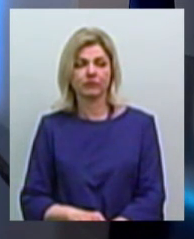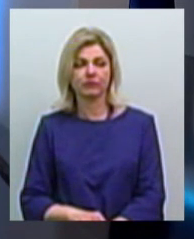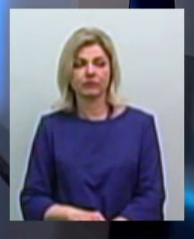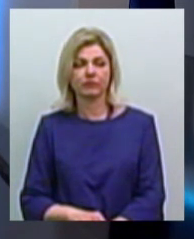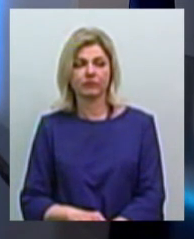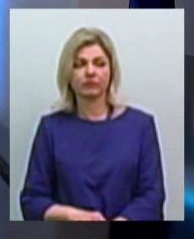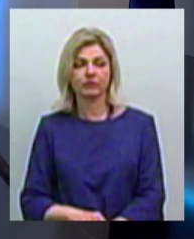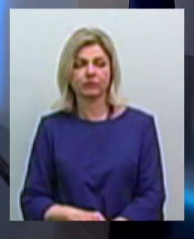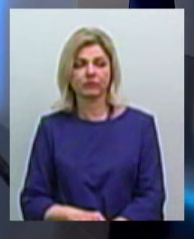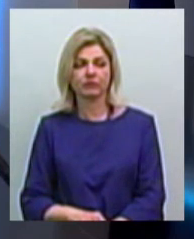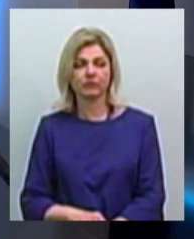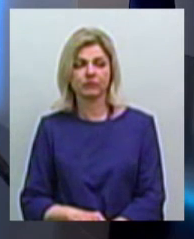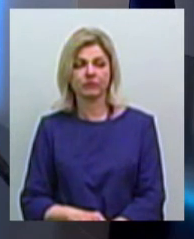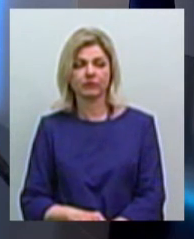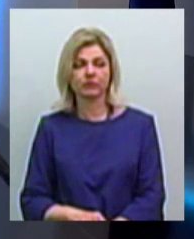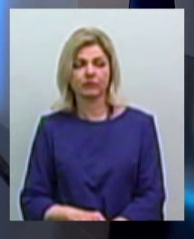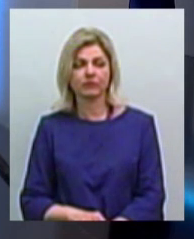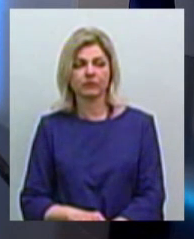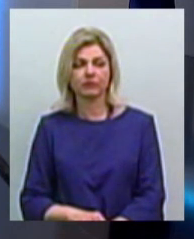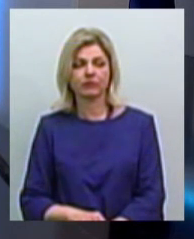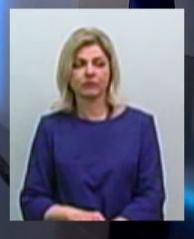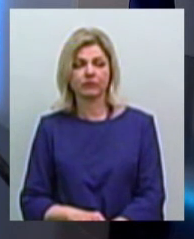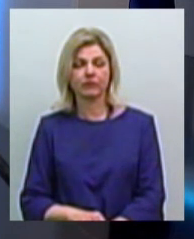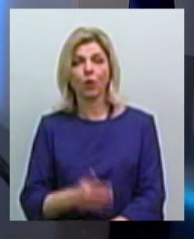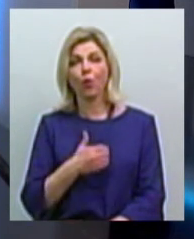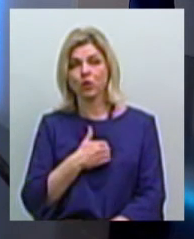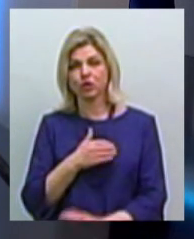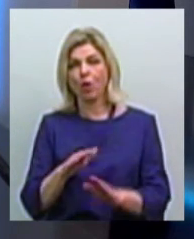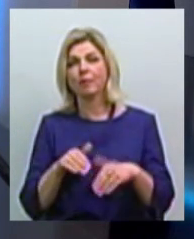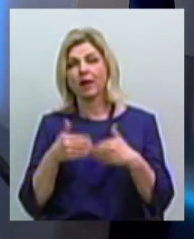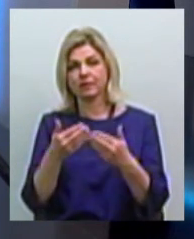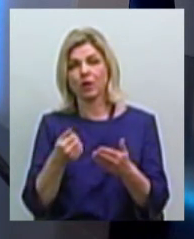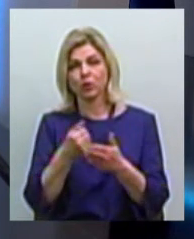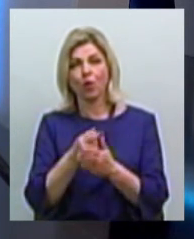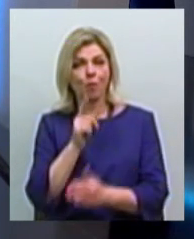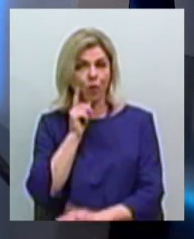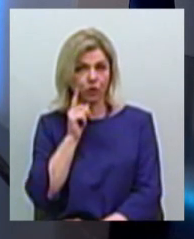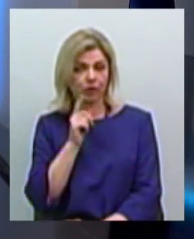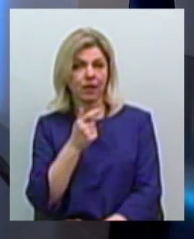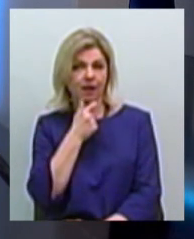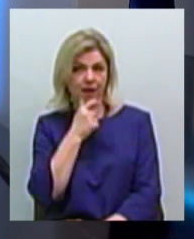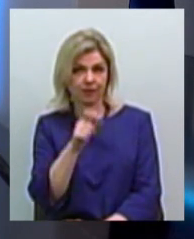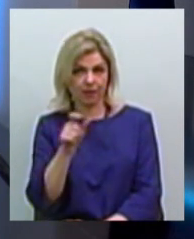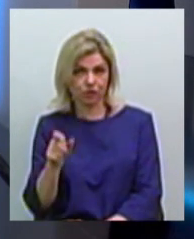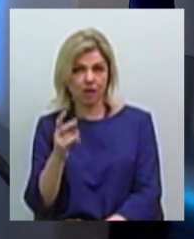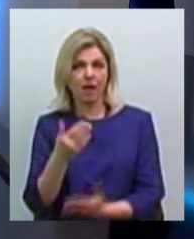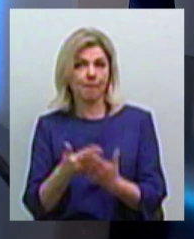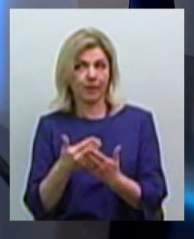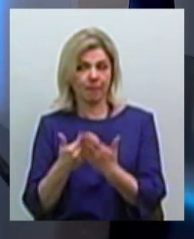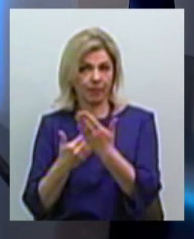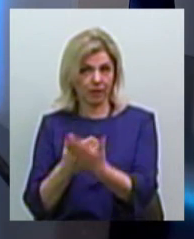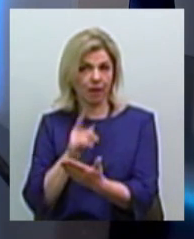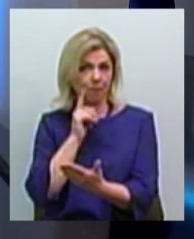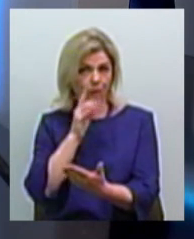продовжую, хочу звернутися до наших молодих глядачів і сказати, що на прикладі нашого гостя Артема Кривцова